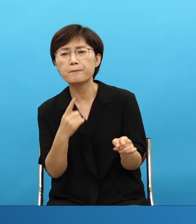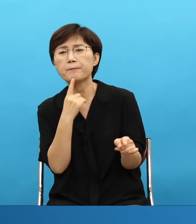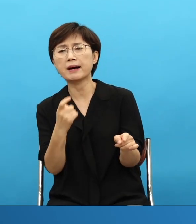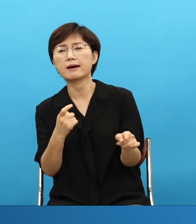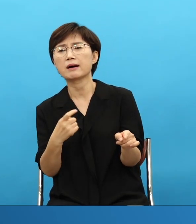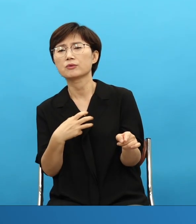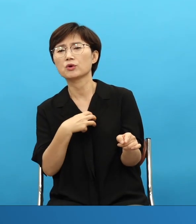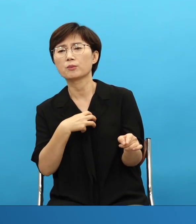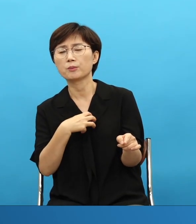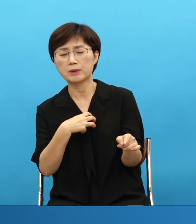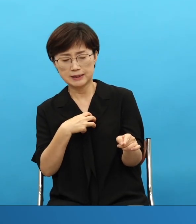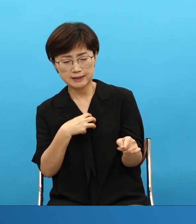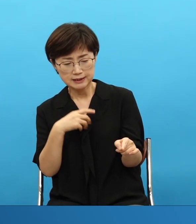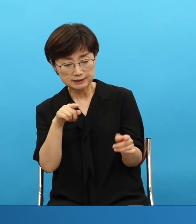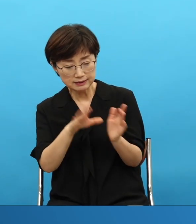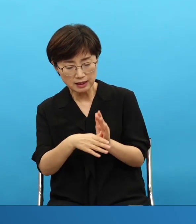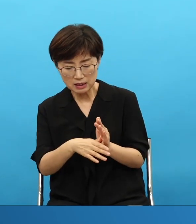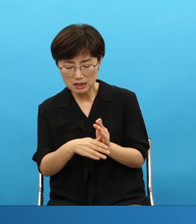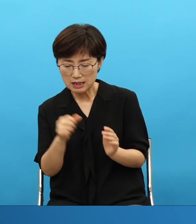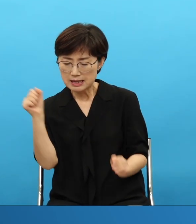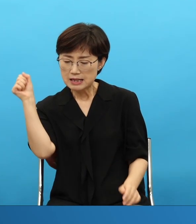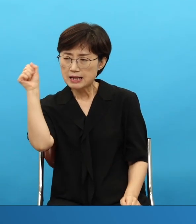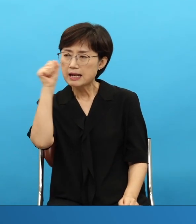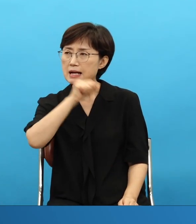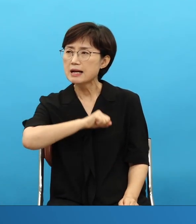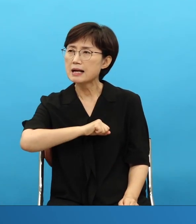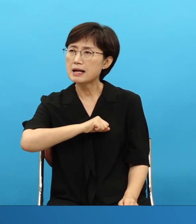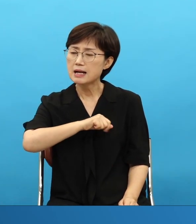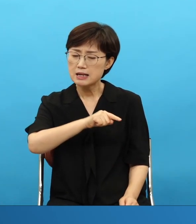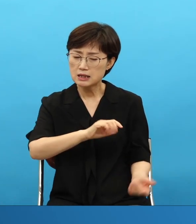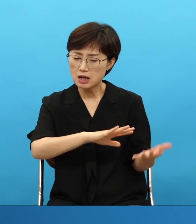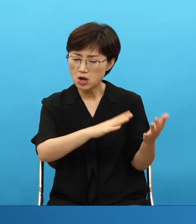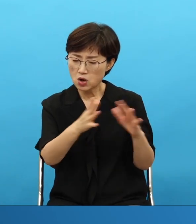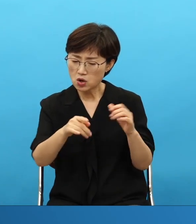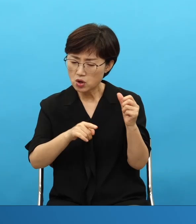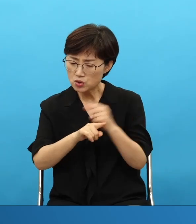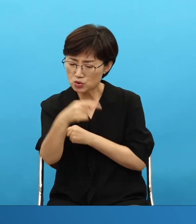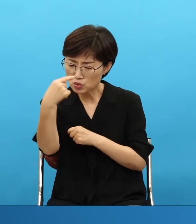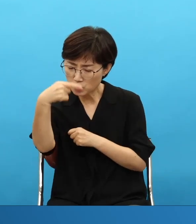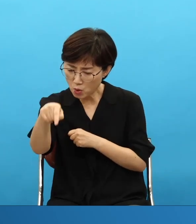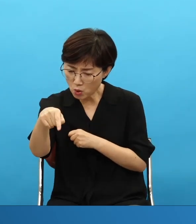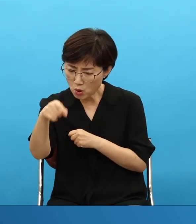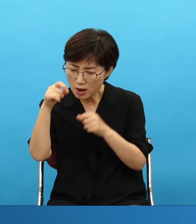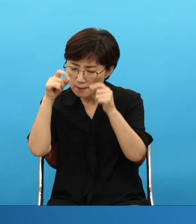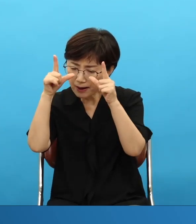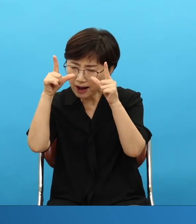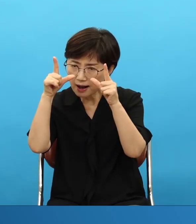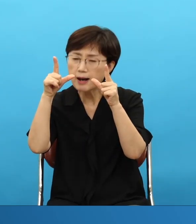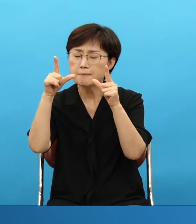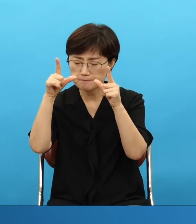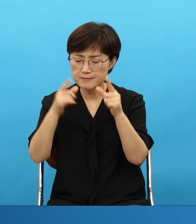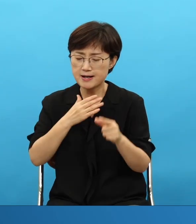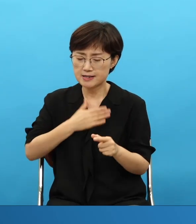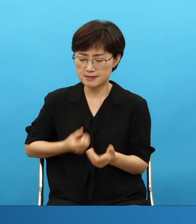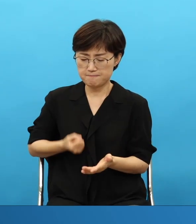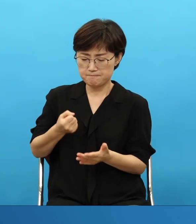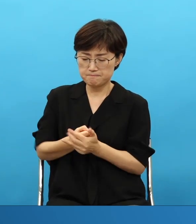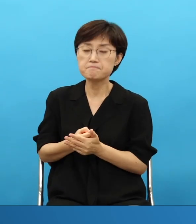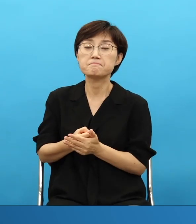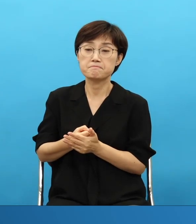알았어요. They knew the reason. 그때 요게벳이 내린 결단입니다. And that is when Jochebed made the